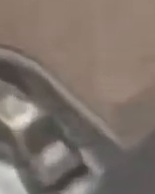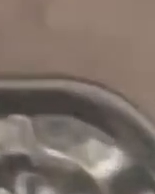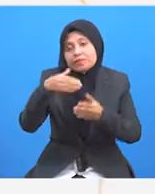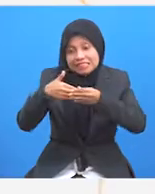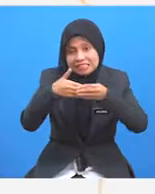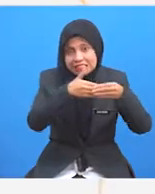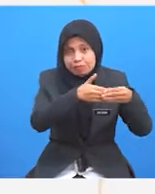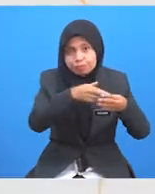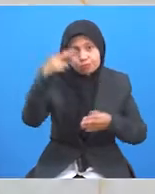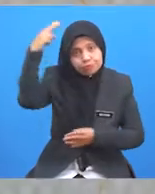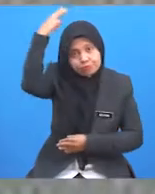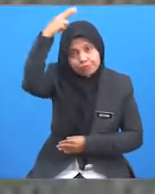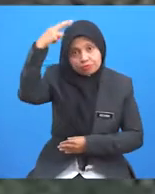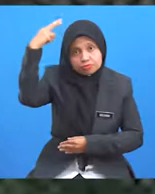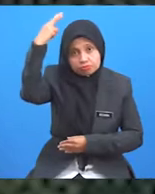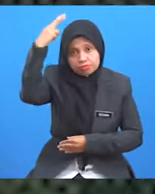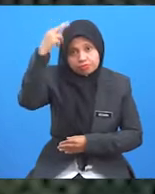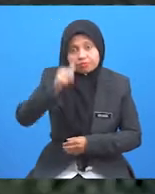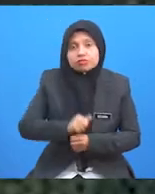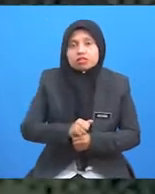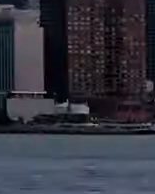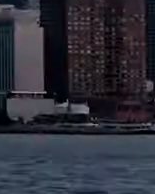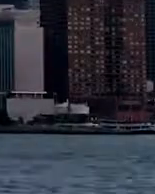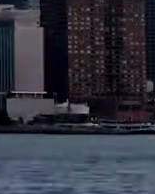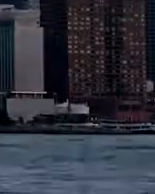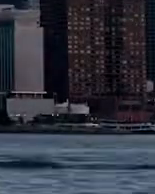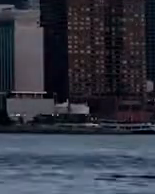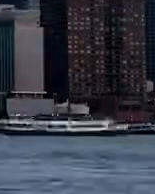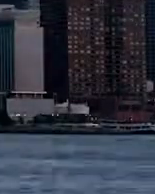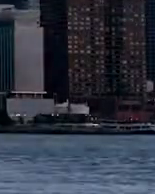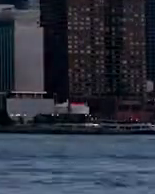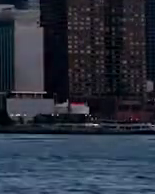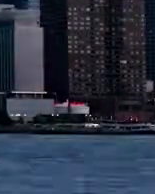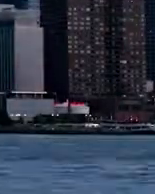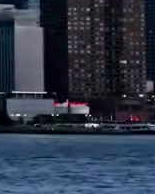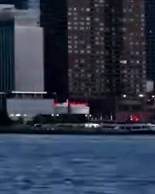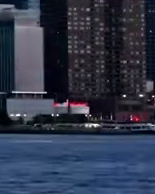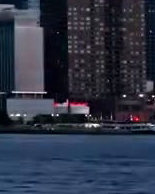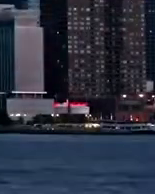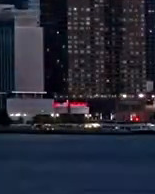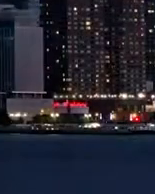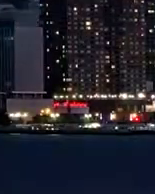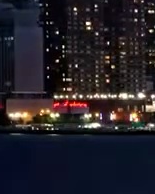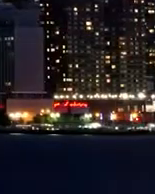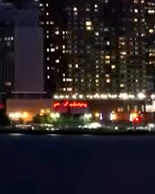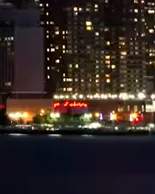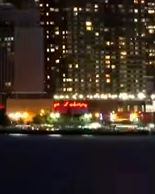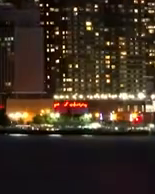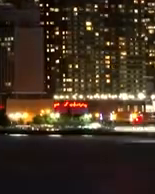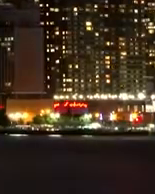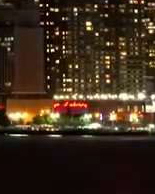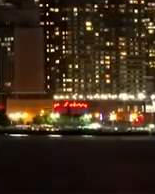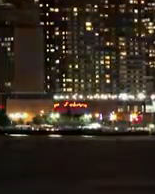Rasulullah sallallahu alaihi wasallam. Ajaran Islam kemudiannya berkembang dari masa ke masa hingga